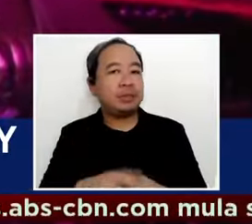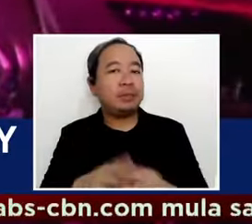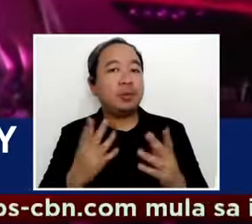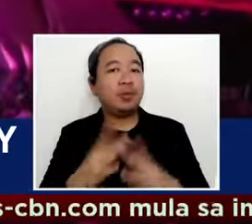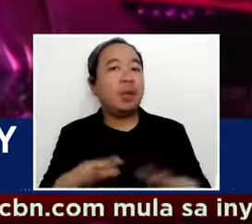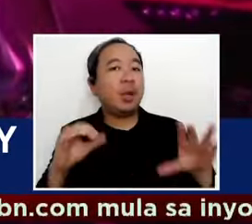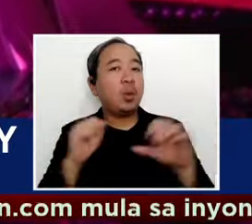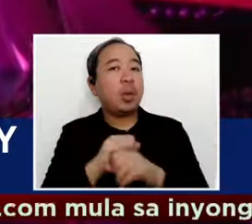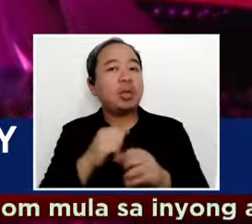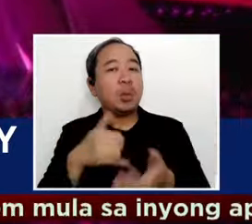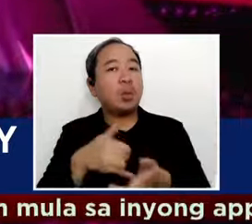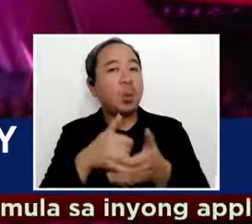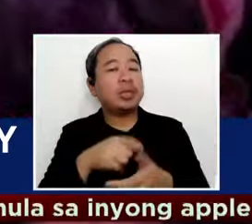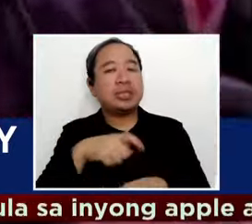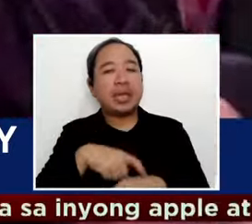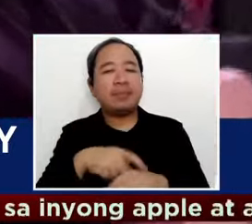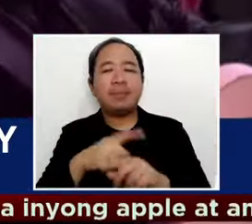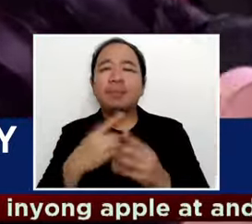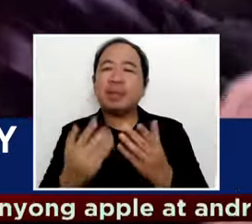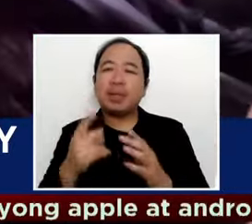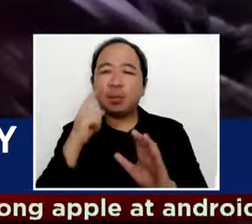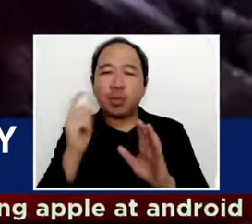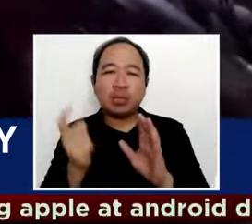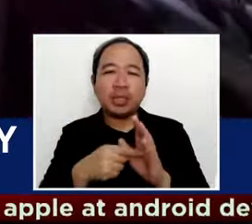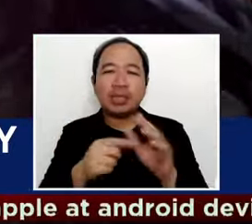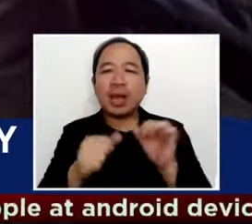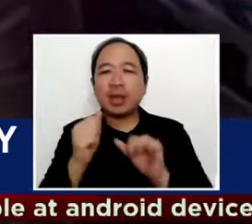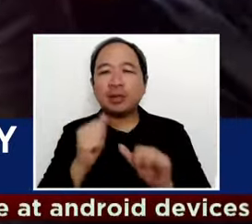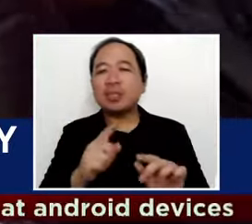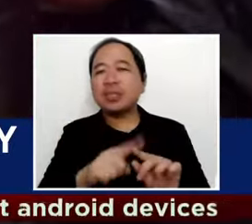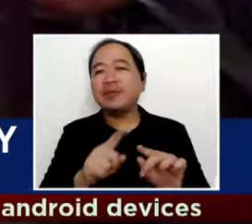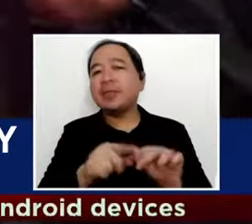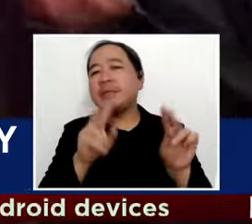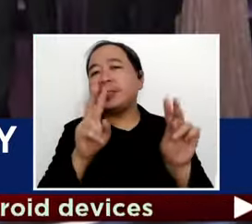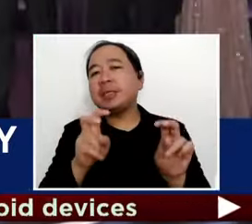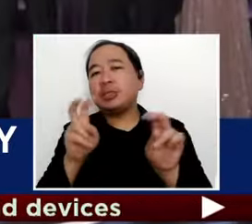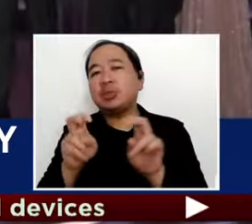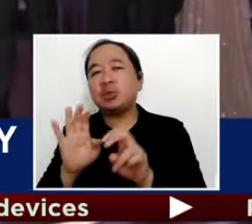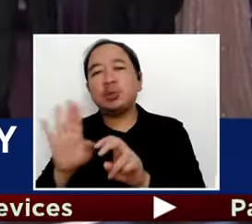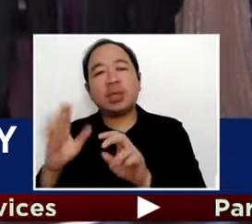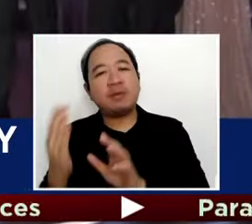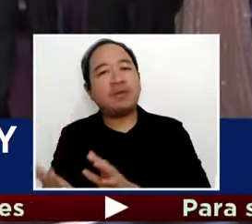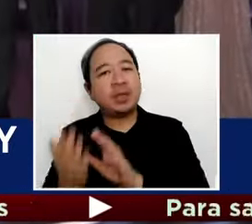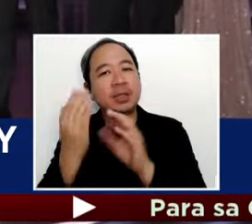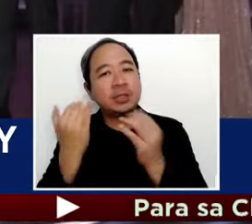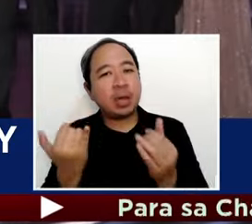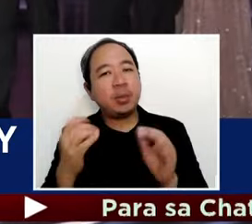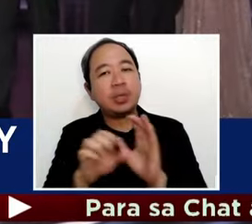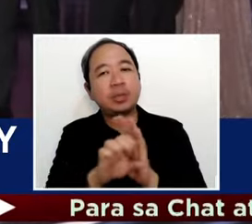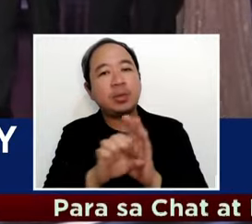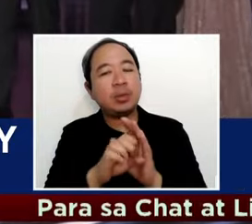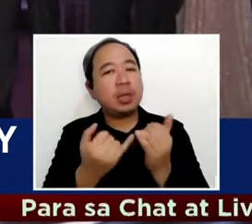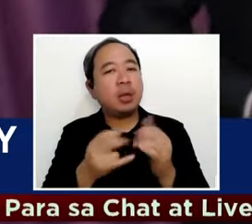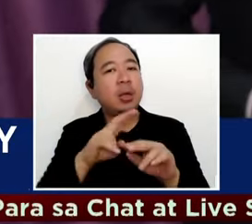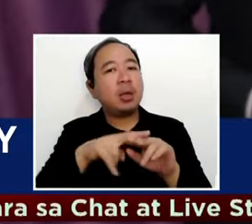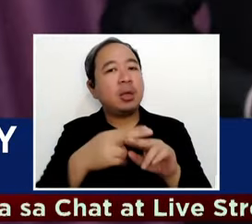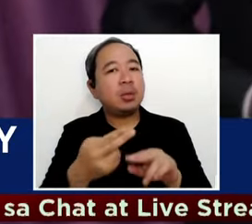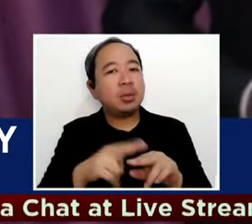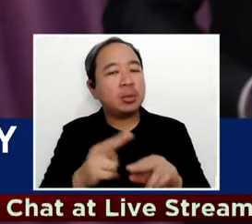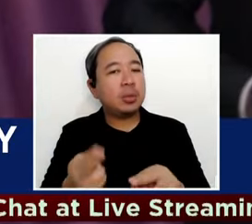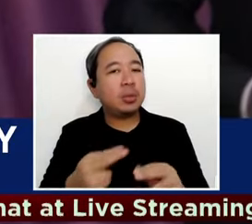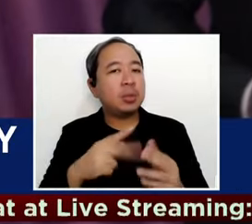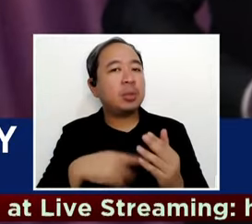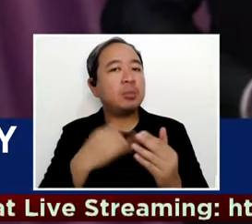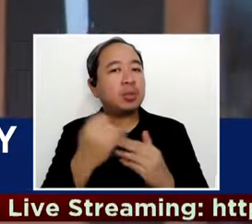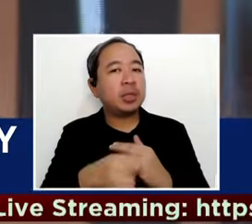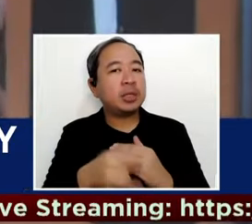maaaring mas mabigyan ng pansin ng mga artista ang iba't ibang issue na kanilang hinaharap ngayon, gaya ng pagbabawas ng mga proyektong ginagawa sa